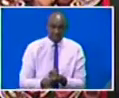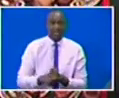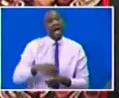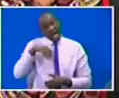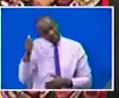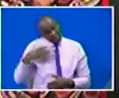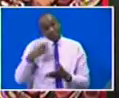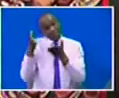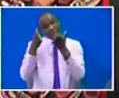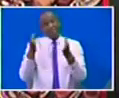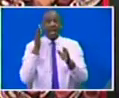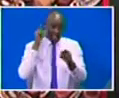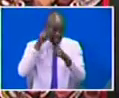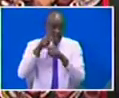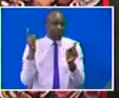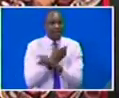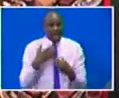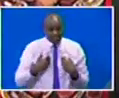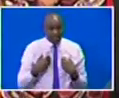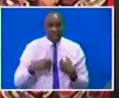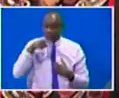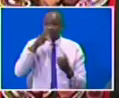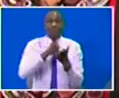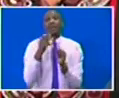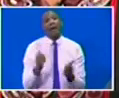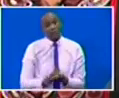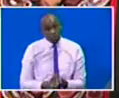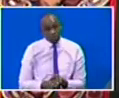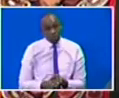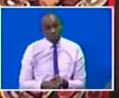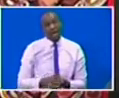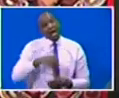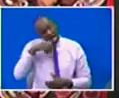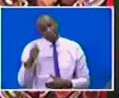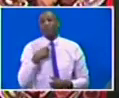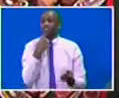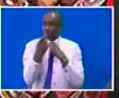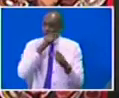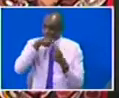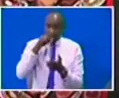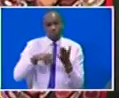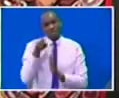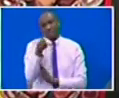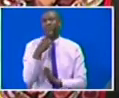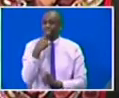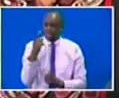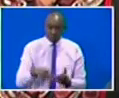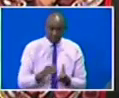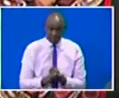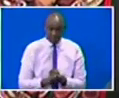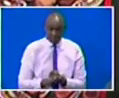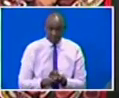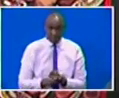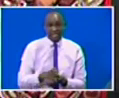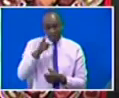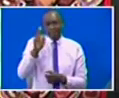yao ilikuwa kwa hapo mpaka leo hawajalipwa. Kuna jambo ambalo nimelizungumza bunge na leo pia nataka niliseme,